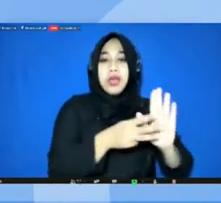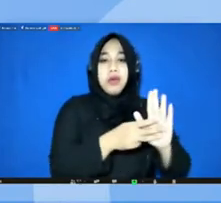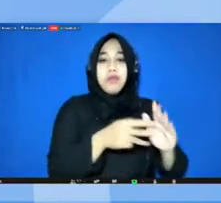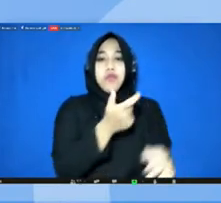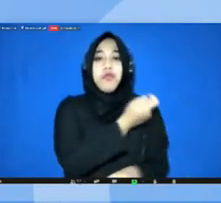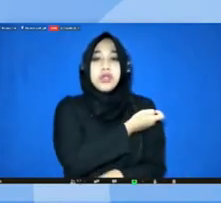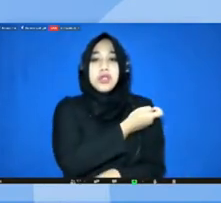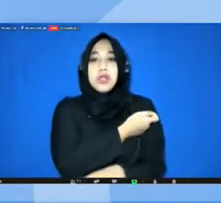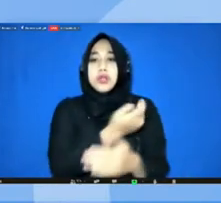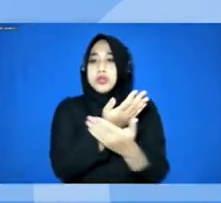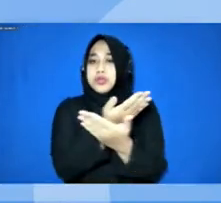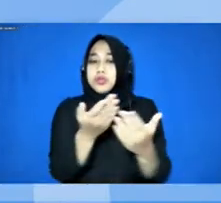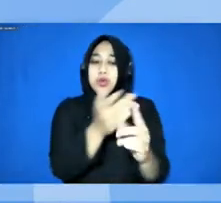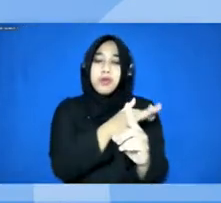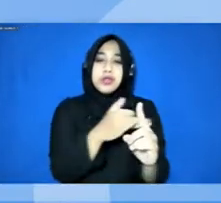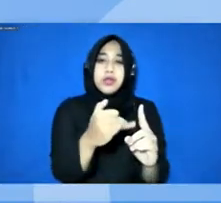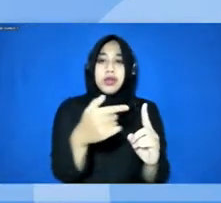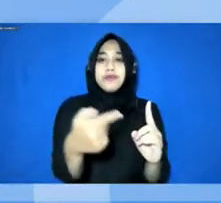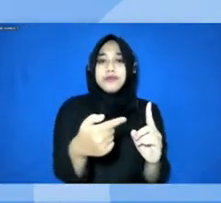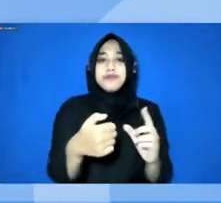di seluruh masyarakat.